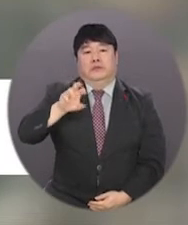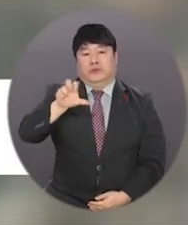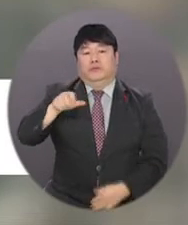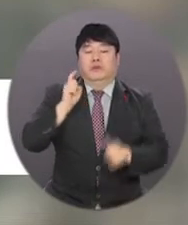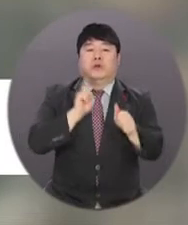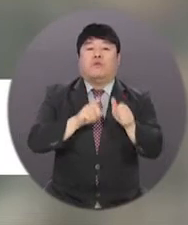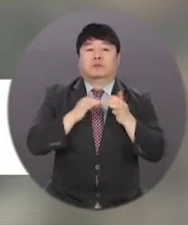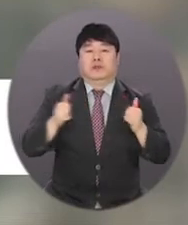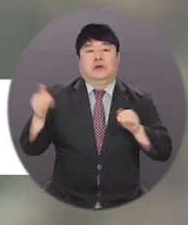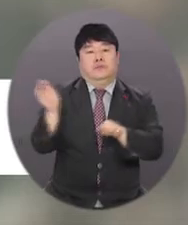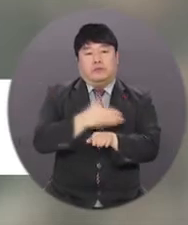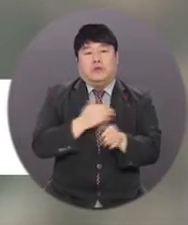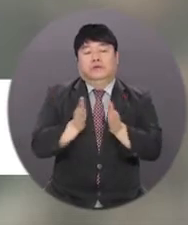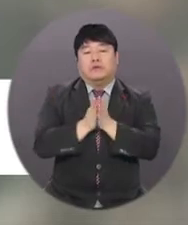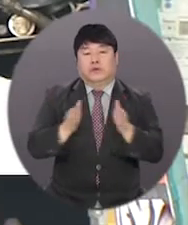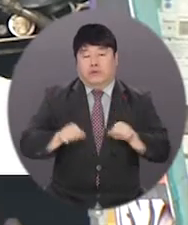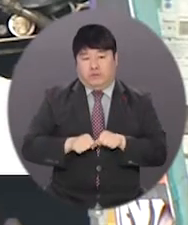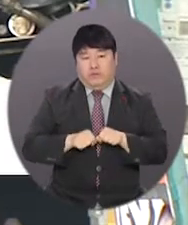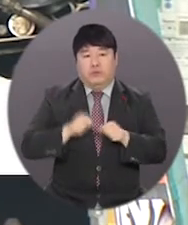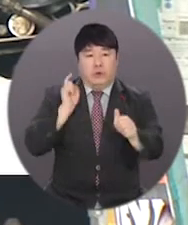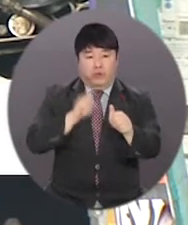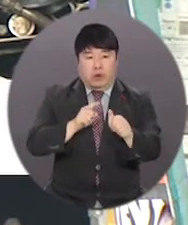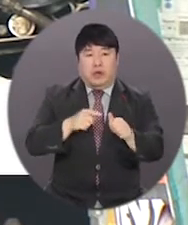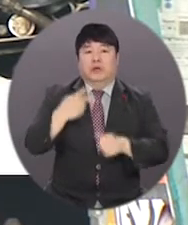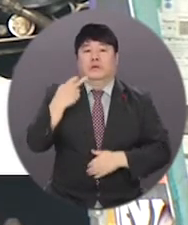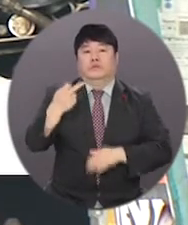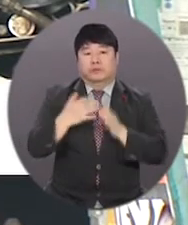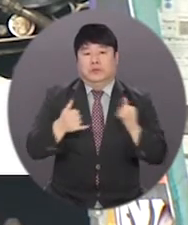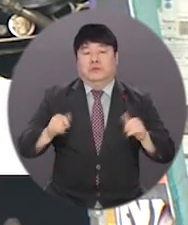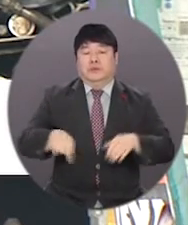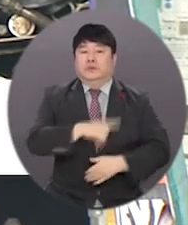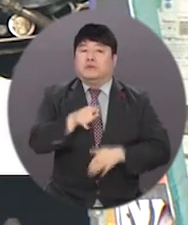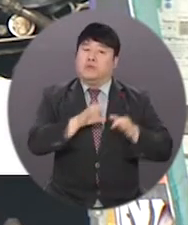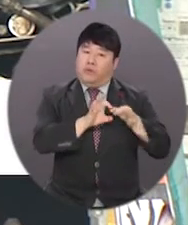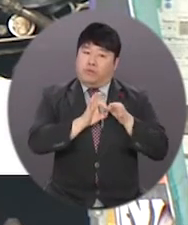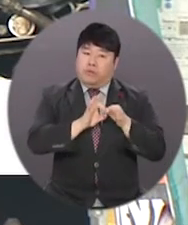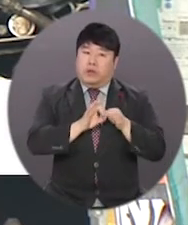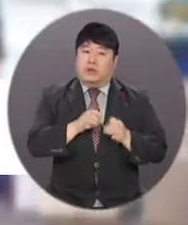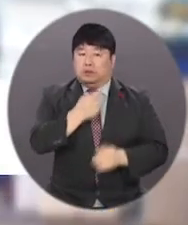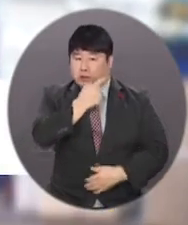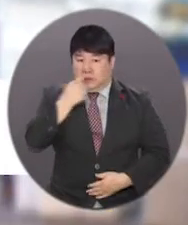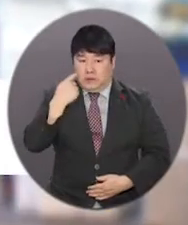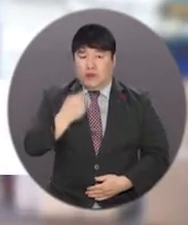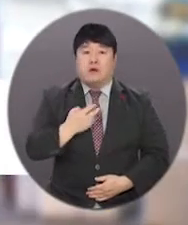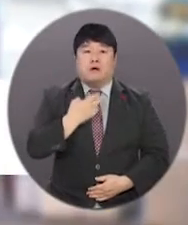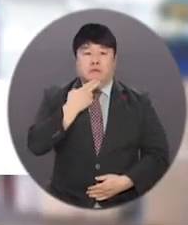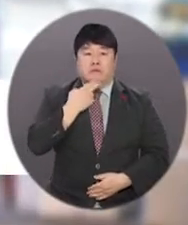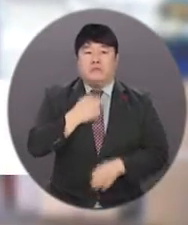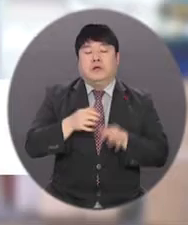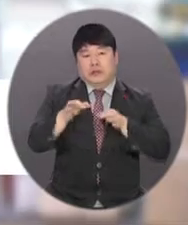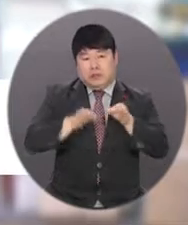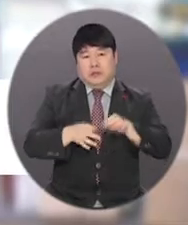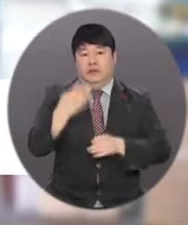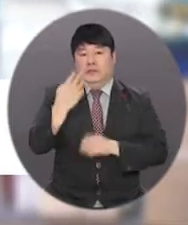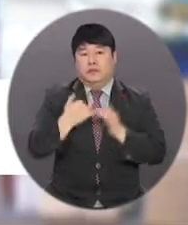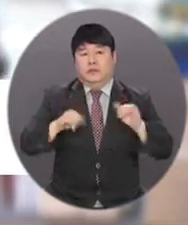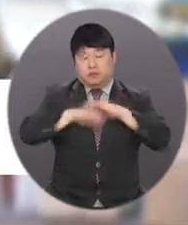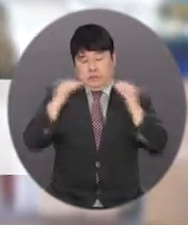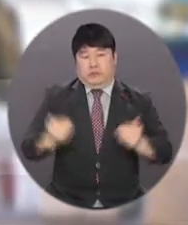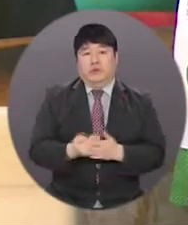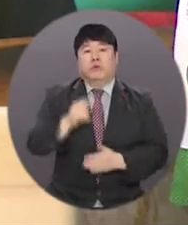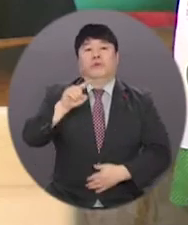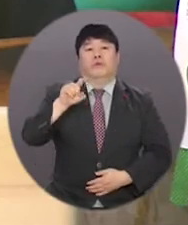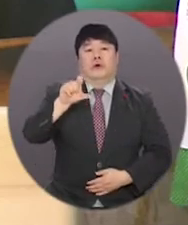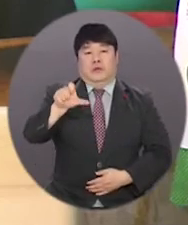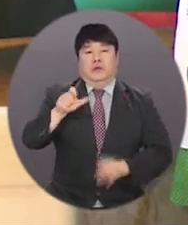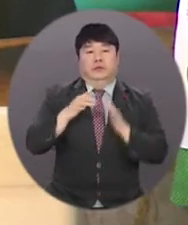1235번째 확진자로부터 시작한 확진자는 12명, 이들과 관련성이 입증되지 않은 상인 3명 등 모두